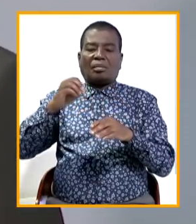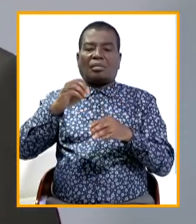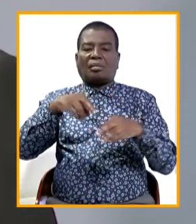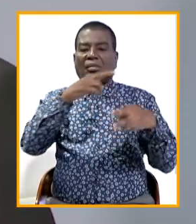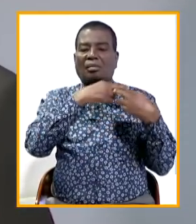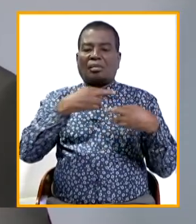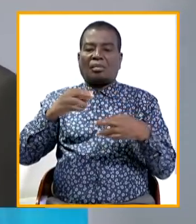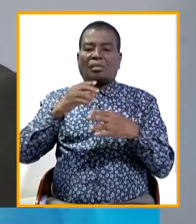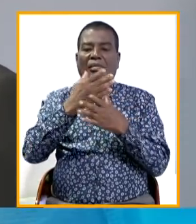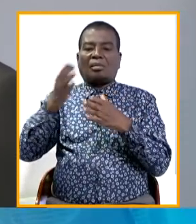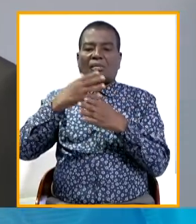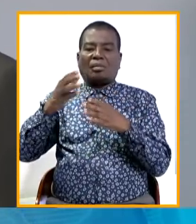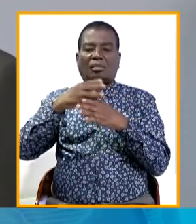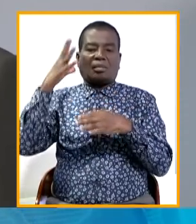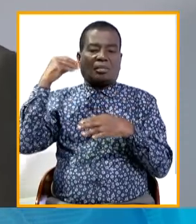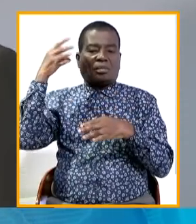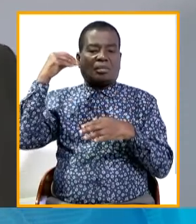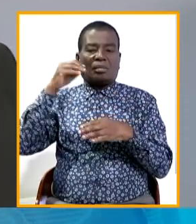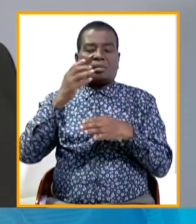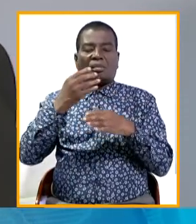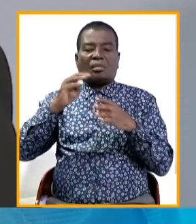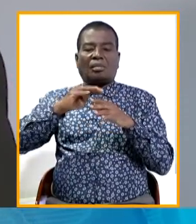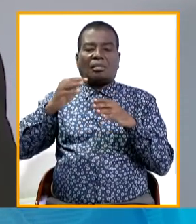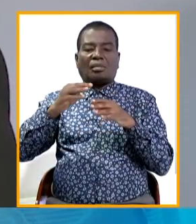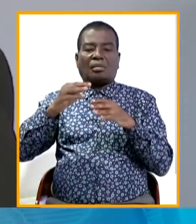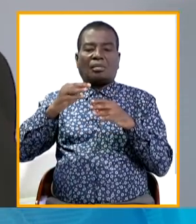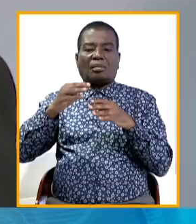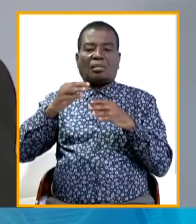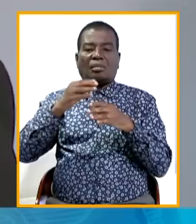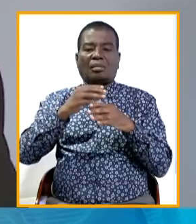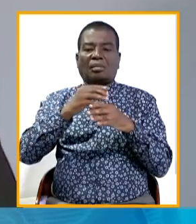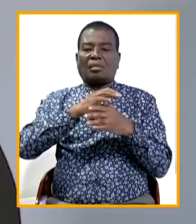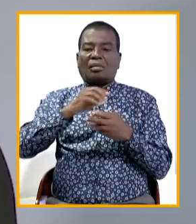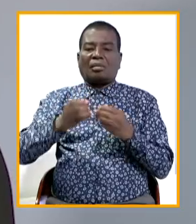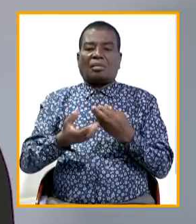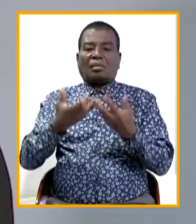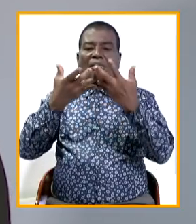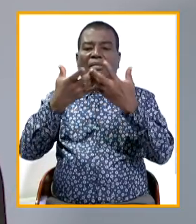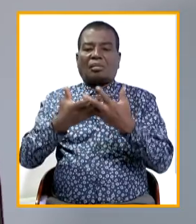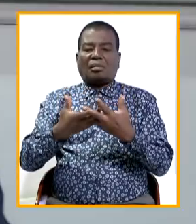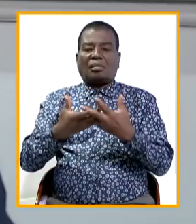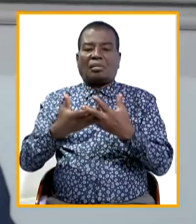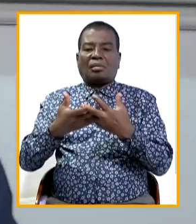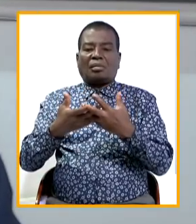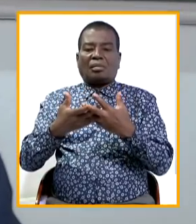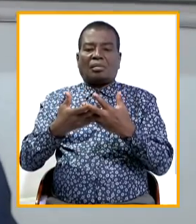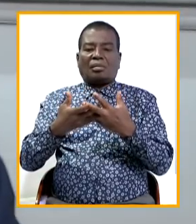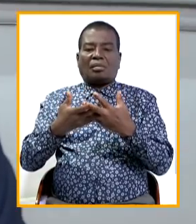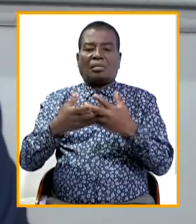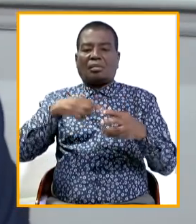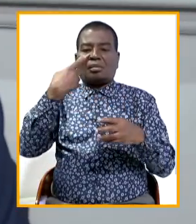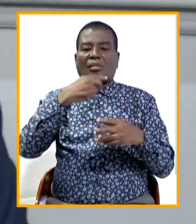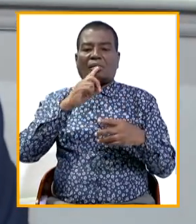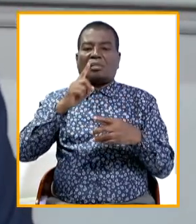partage d'expériences en matière de transformation curriculaire et de promotion de l'éducation multilingue, qui